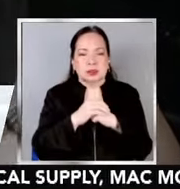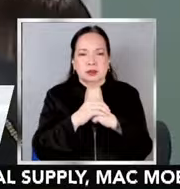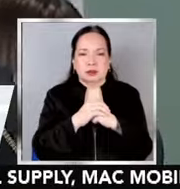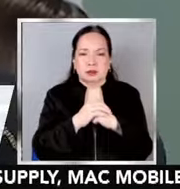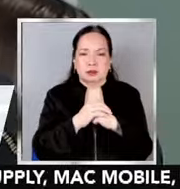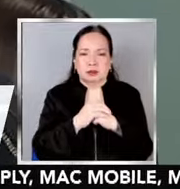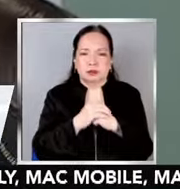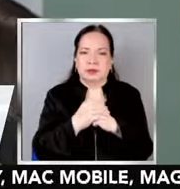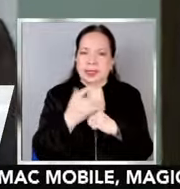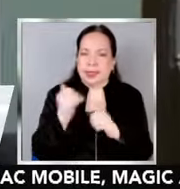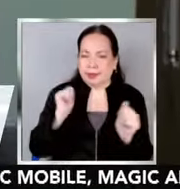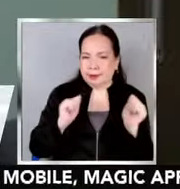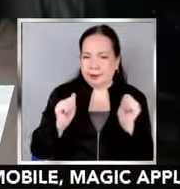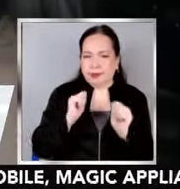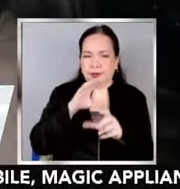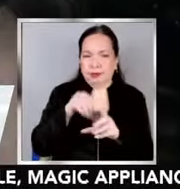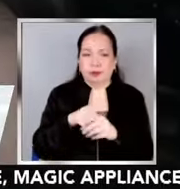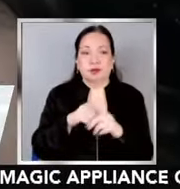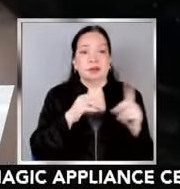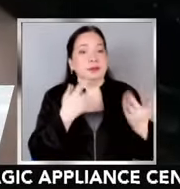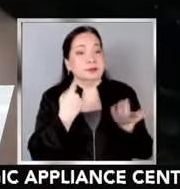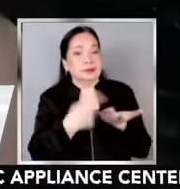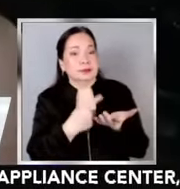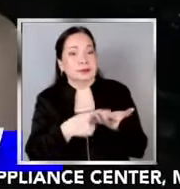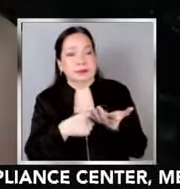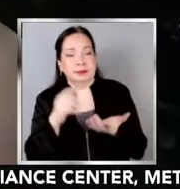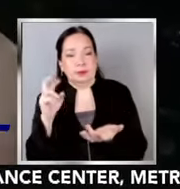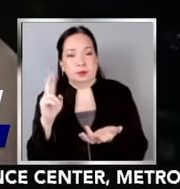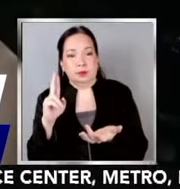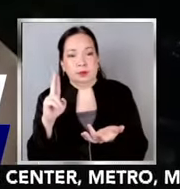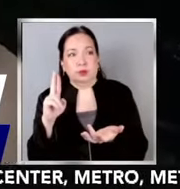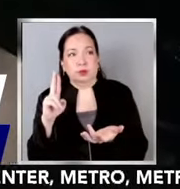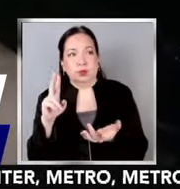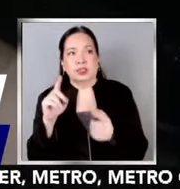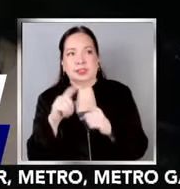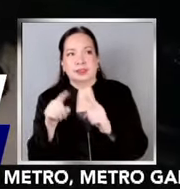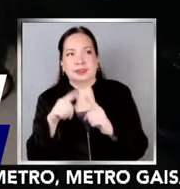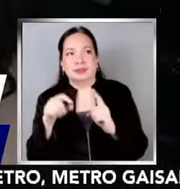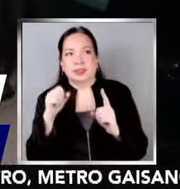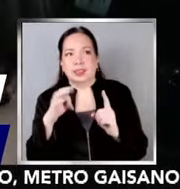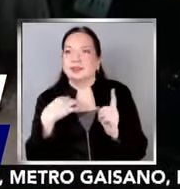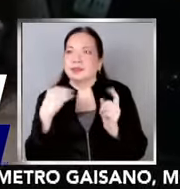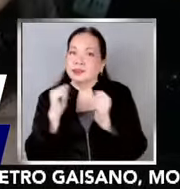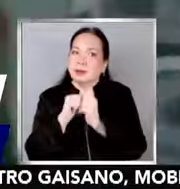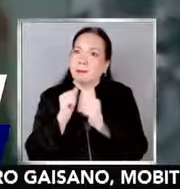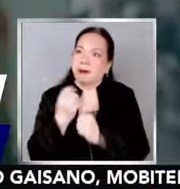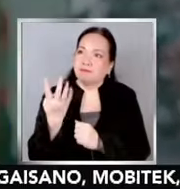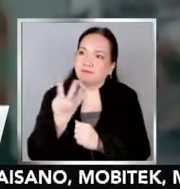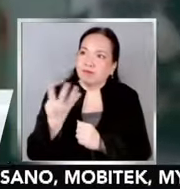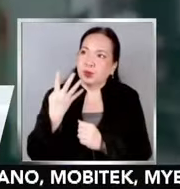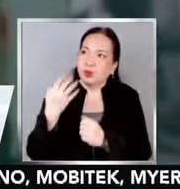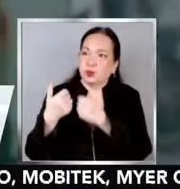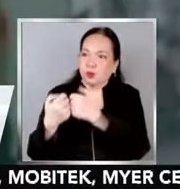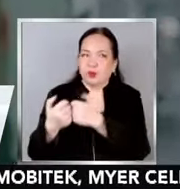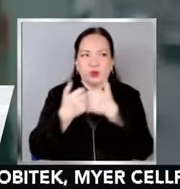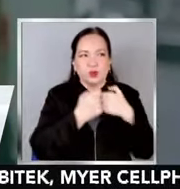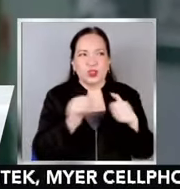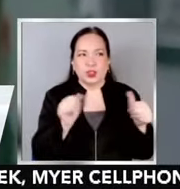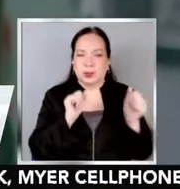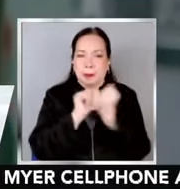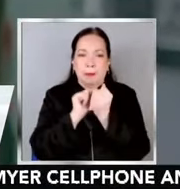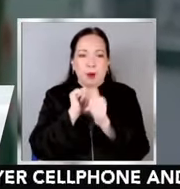show. Pinag-usapan nga namin ni Ruru, iba rin talaga na kapag katrabaho namin yung mga partners namin. Mas